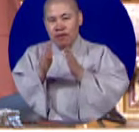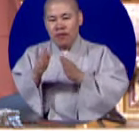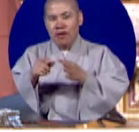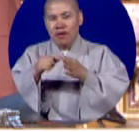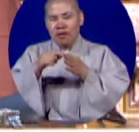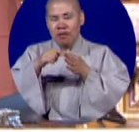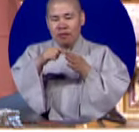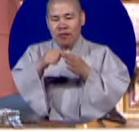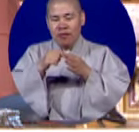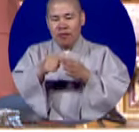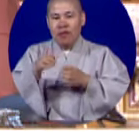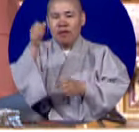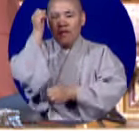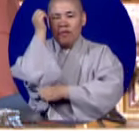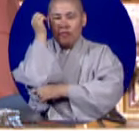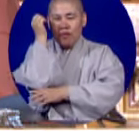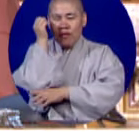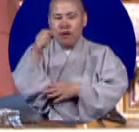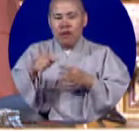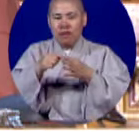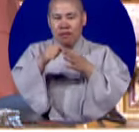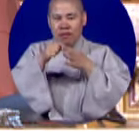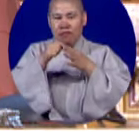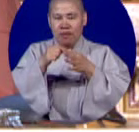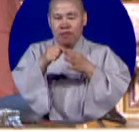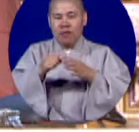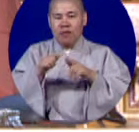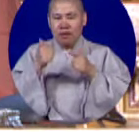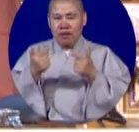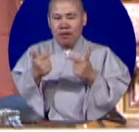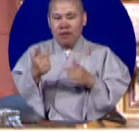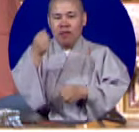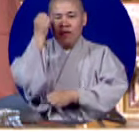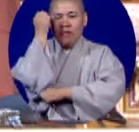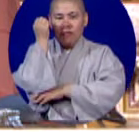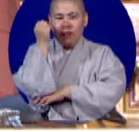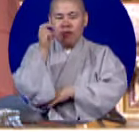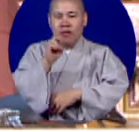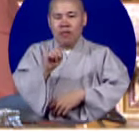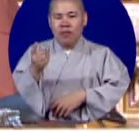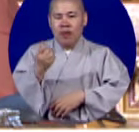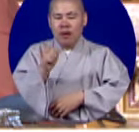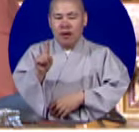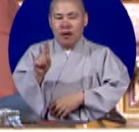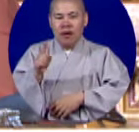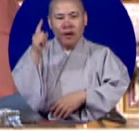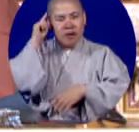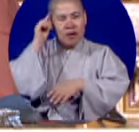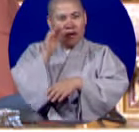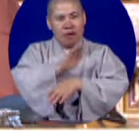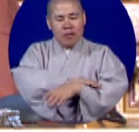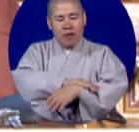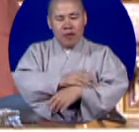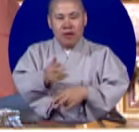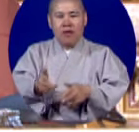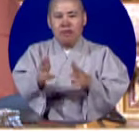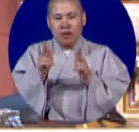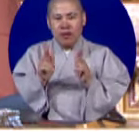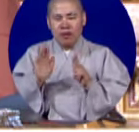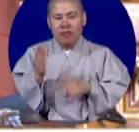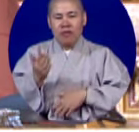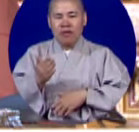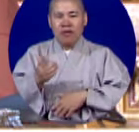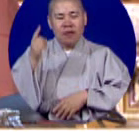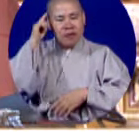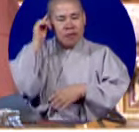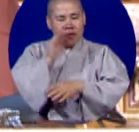번째지 본질이 첫 번째가 아닙니다. 본질은 마하바냐바라밀이라고 그랬죠. 그 바냐가